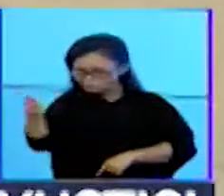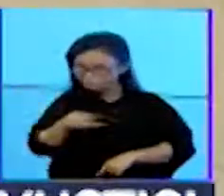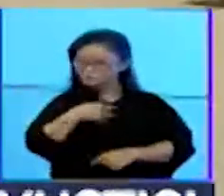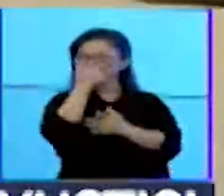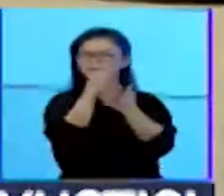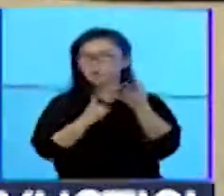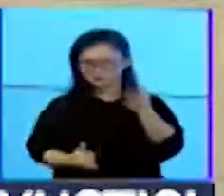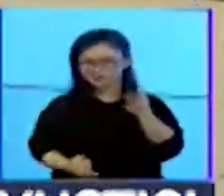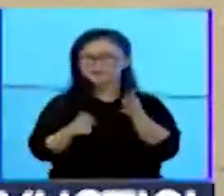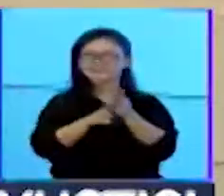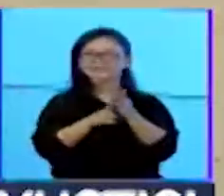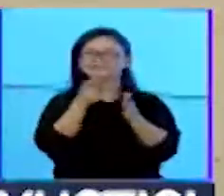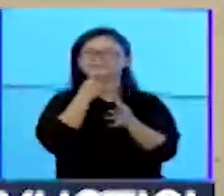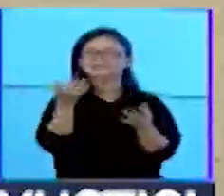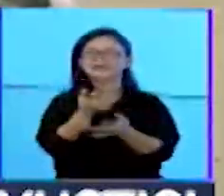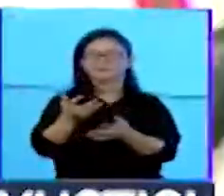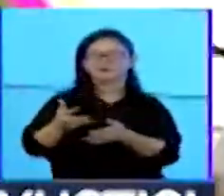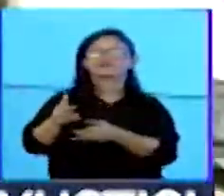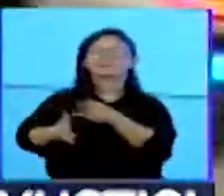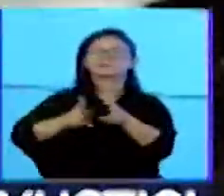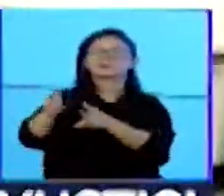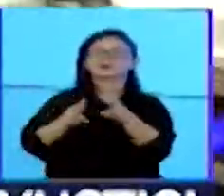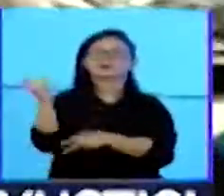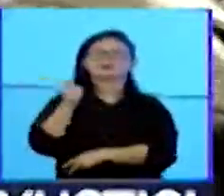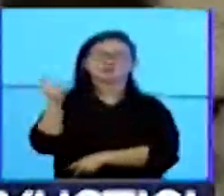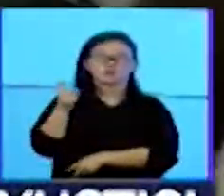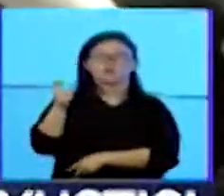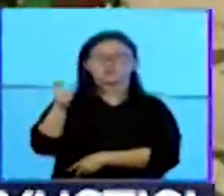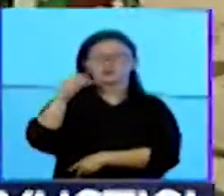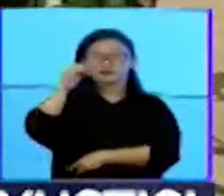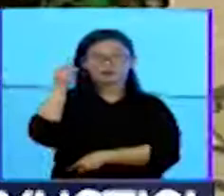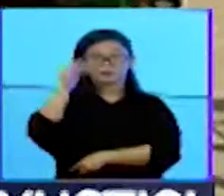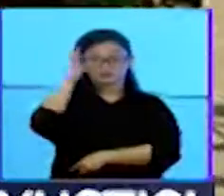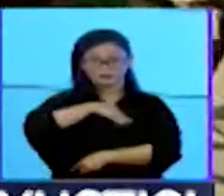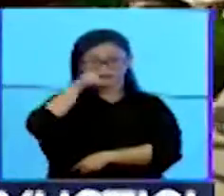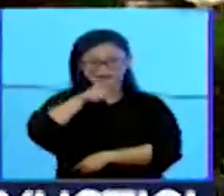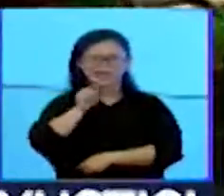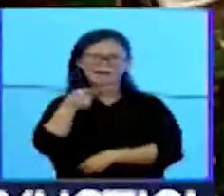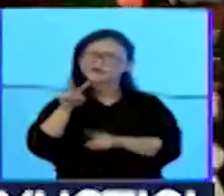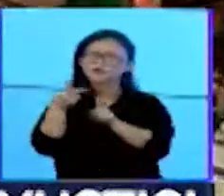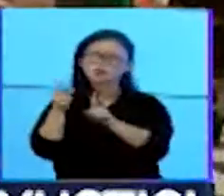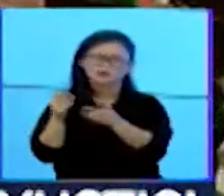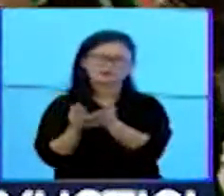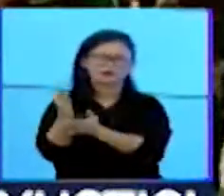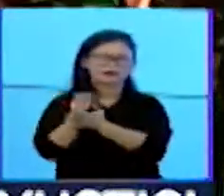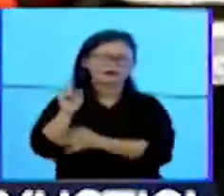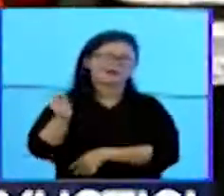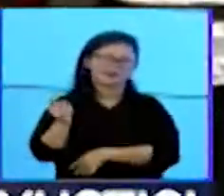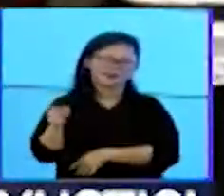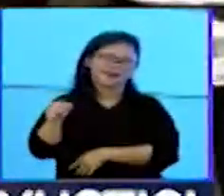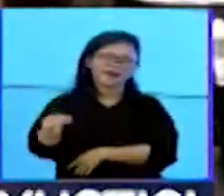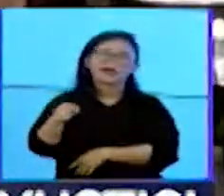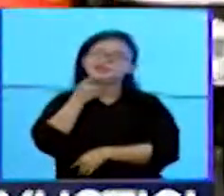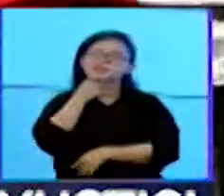yustisi di Terminal Grogol Jakarta Barat dan hingga Rabu Pagi ini tercatat 12 pelanggaran ditemukan dari